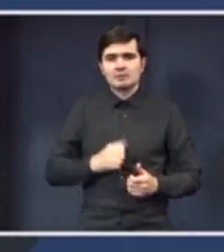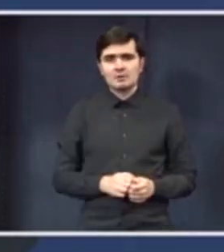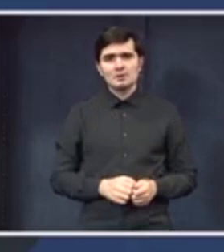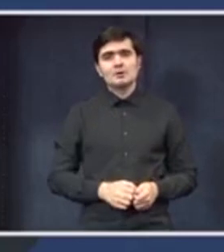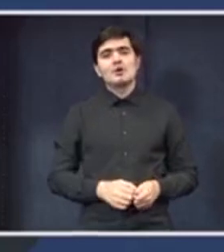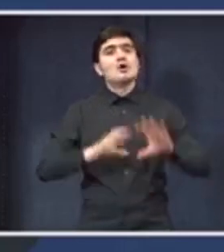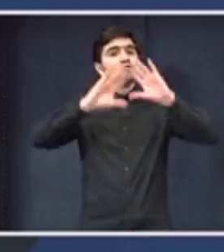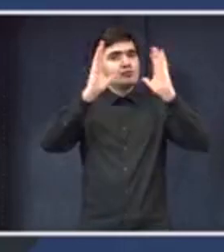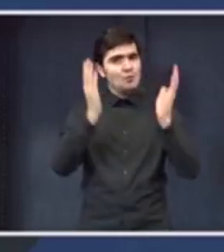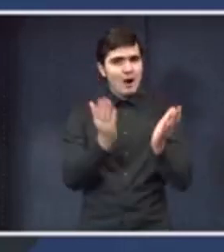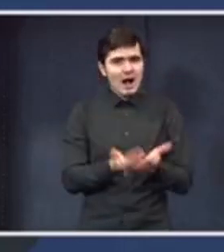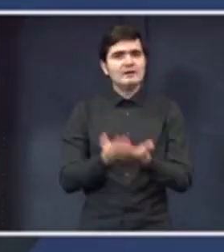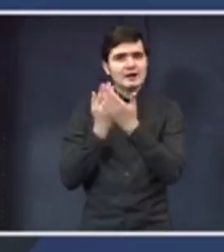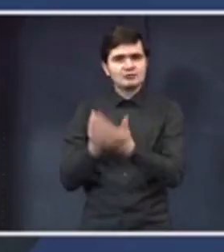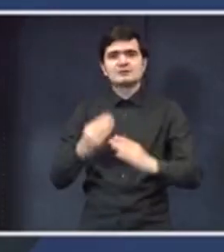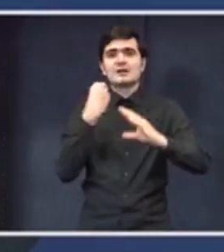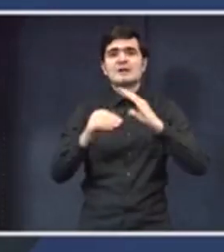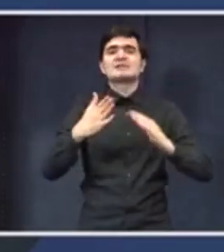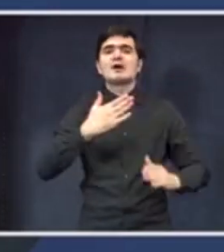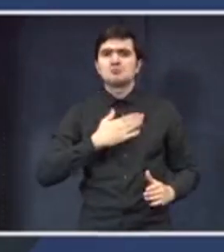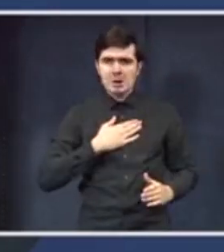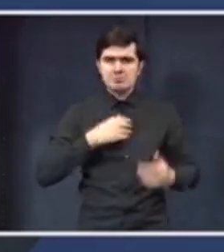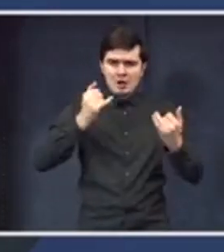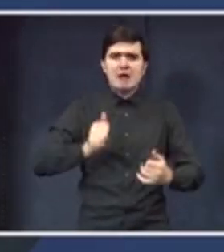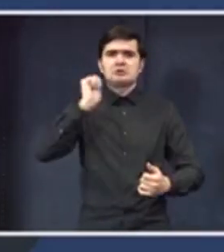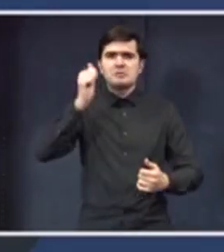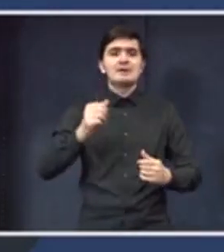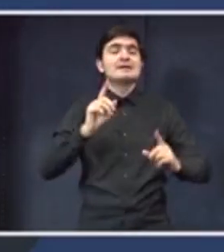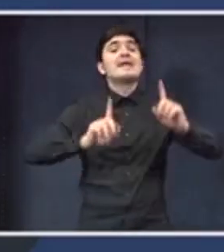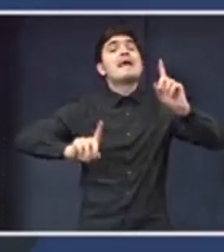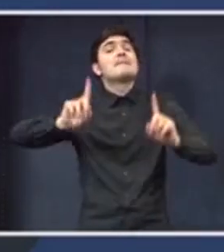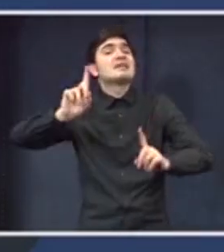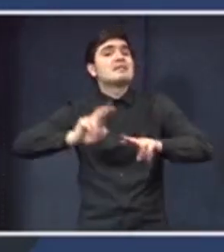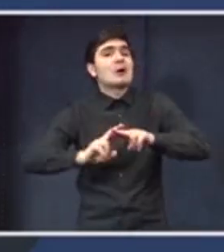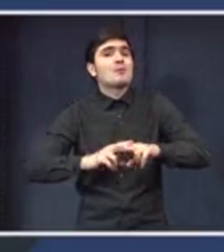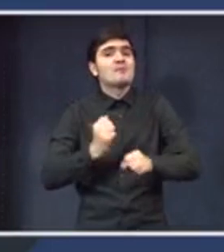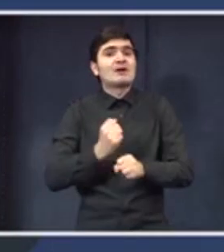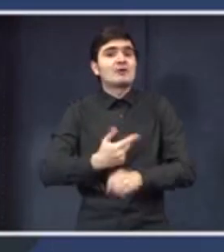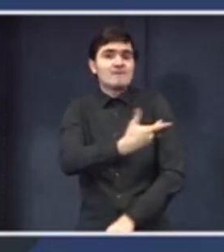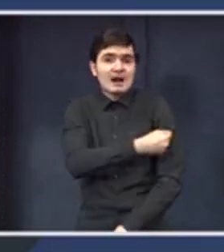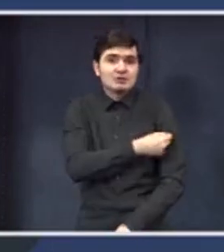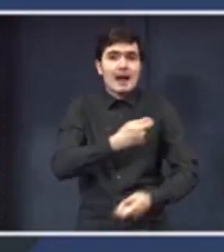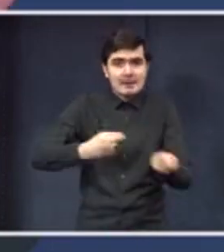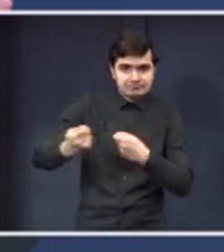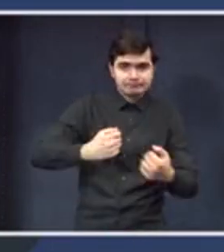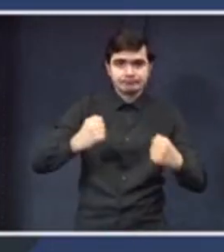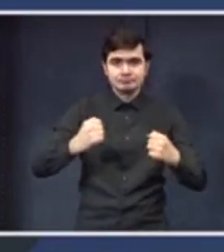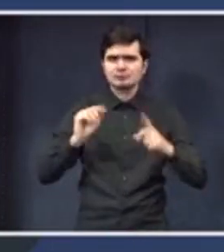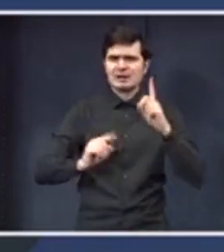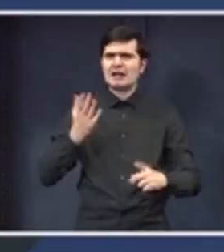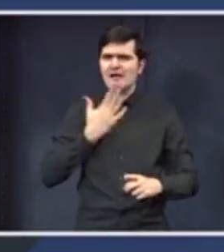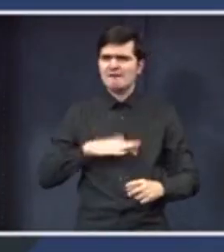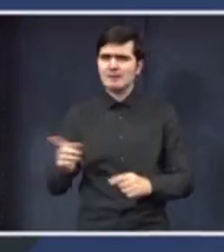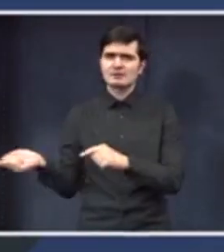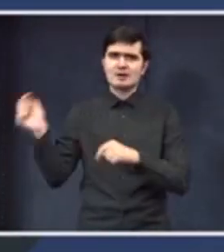totul depinde, și asta este și mesajul meu și mâine și în fiecare zi, depinde de cum merge campania de vaccinare. Dacă vrem să ne